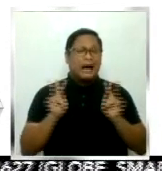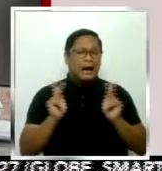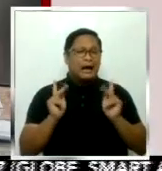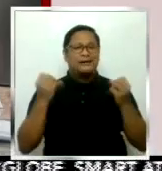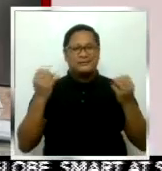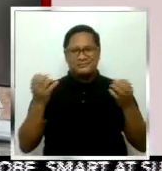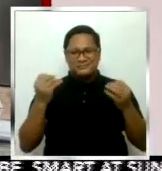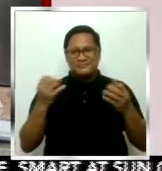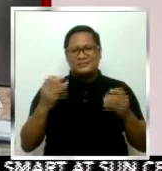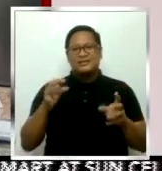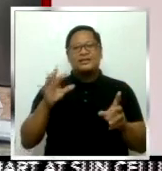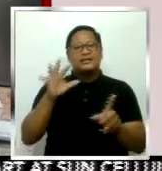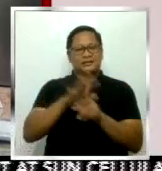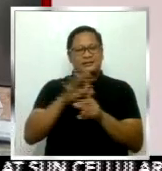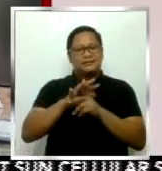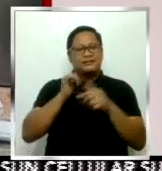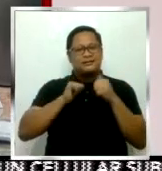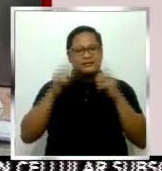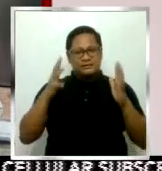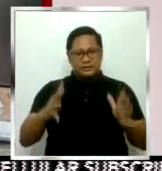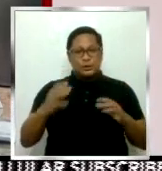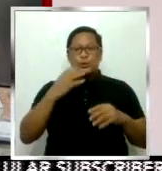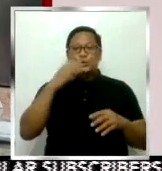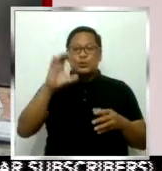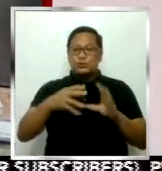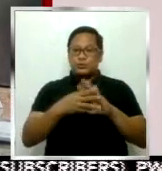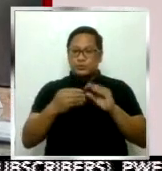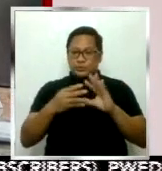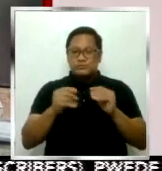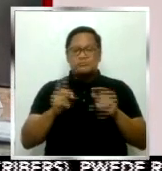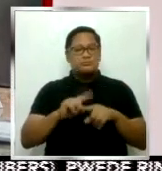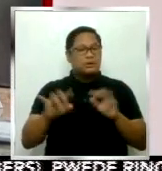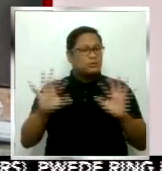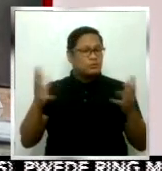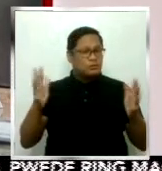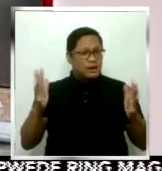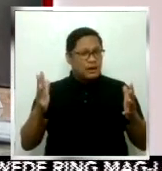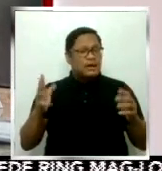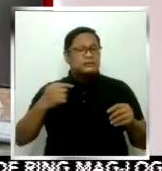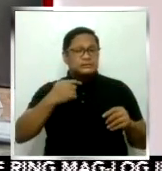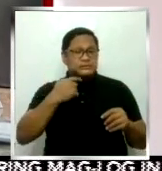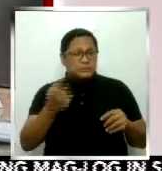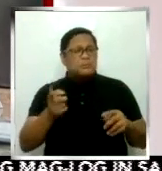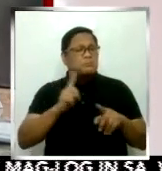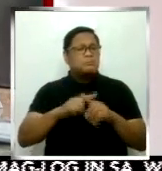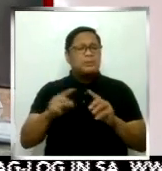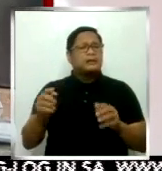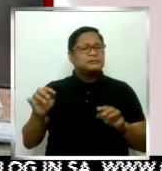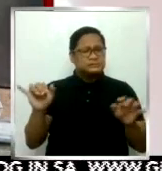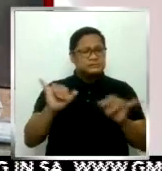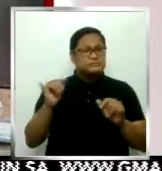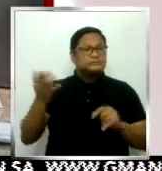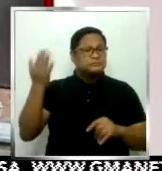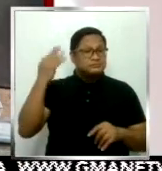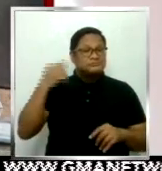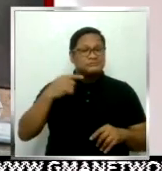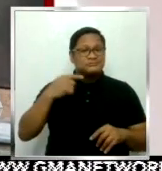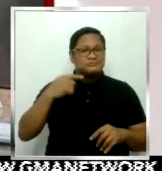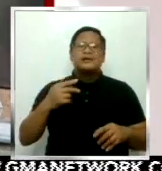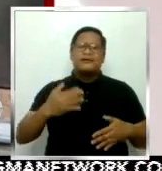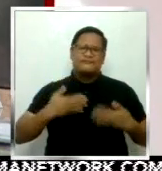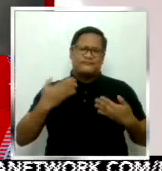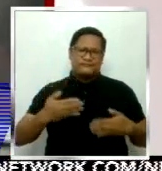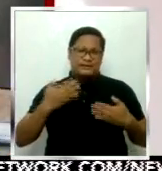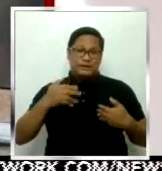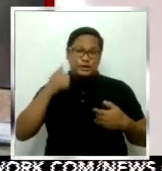na nag-comment sa post. Wala pang confirmation sa status ng dalawa pero dati nang sinabi ni Bianca na masaya siya sa